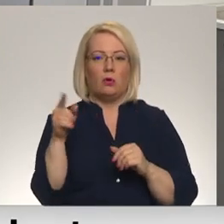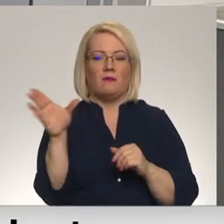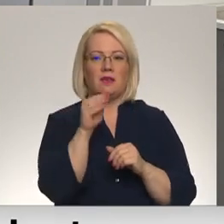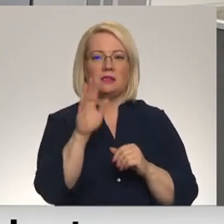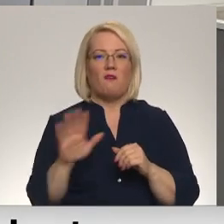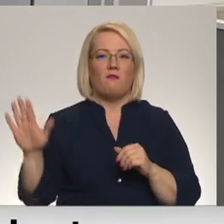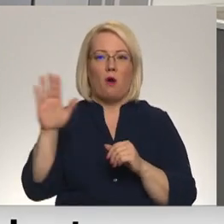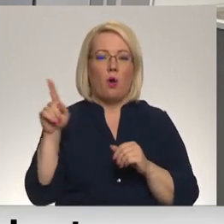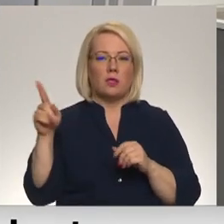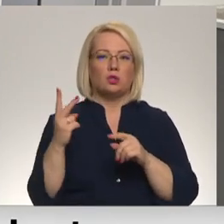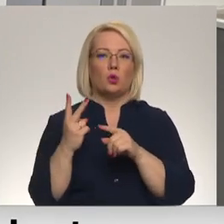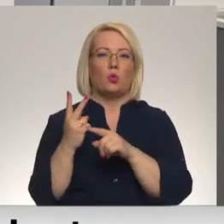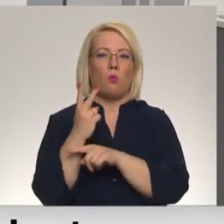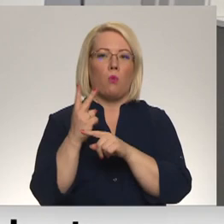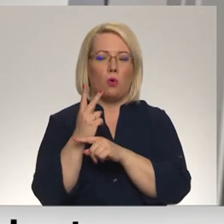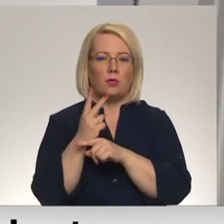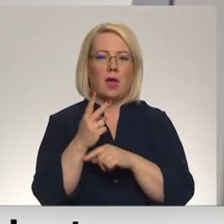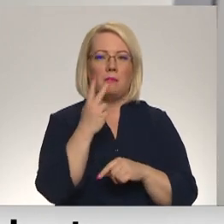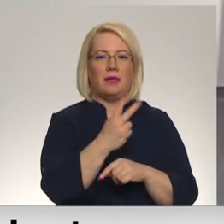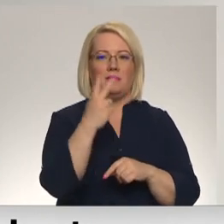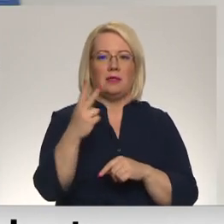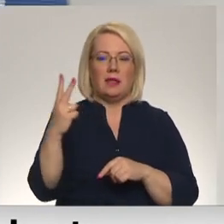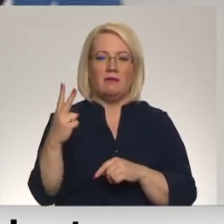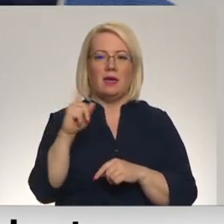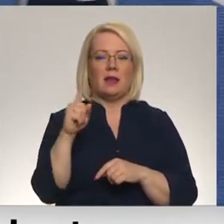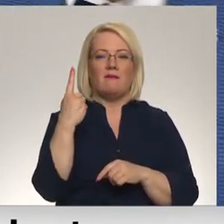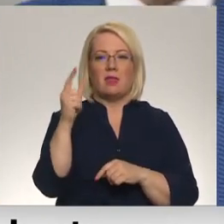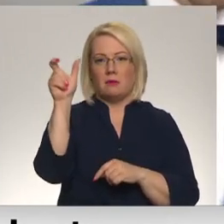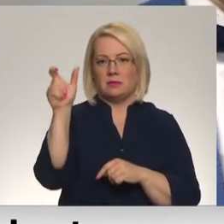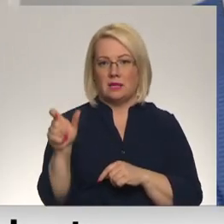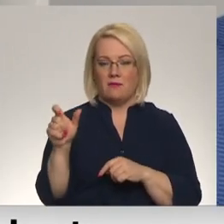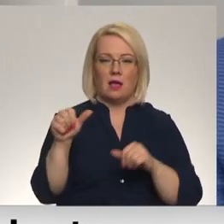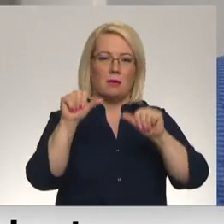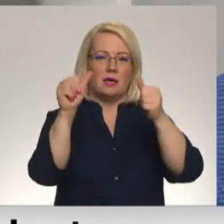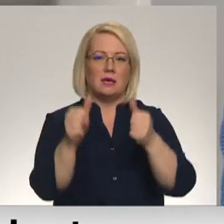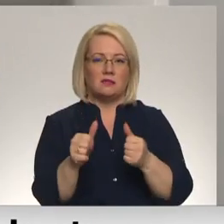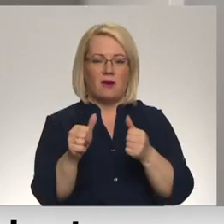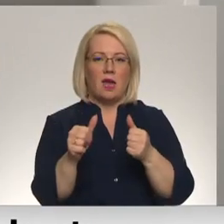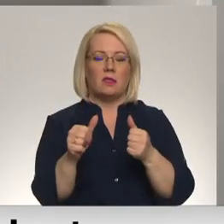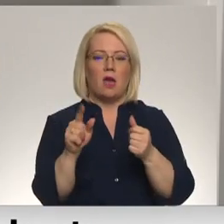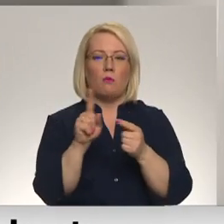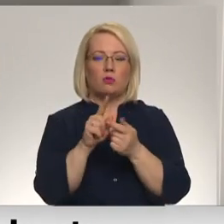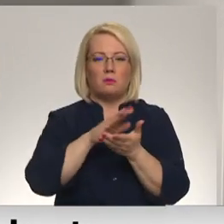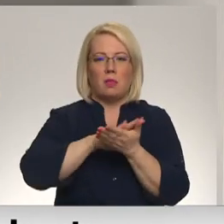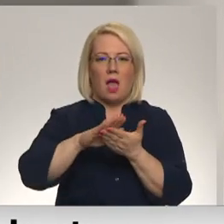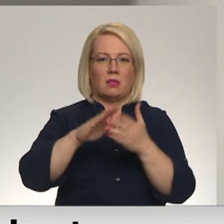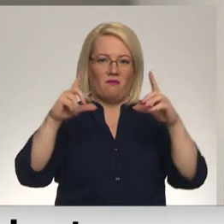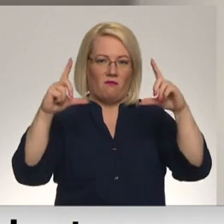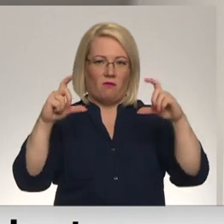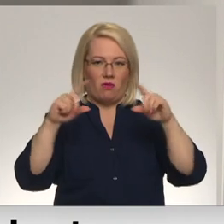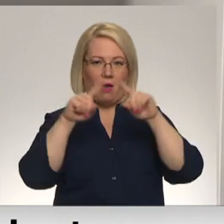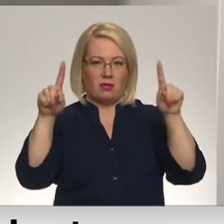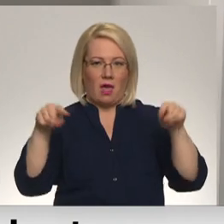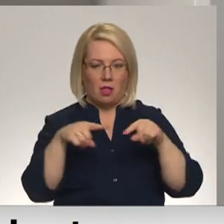fonā, mums viss ir dubultā. Tātad katra divi modeļi ir vienam pacientam. Mēs izveidojam viņam uz vidus platnes spoguļa attēlu. Un tad mums